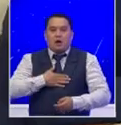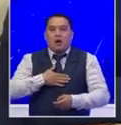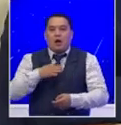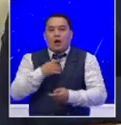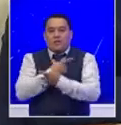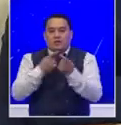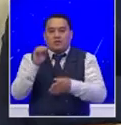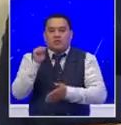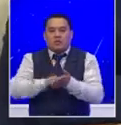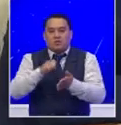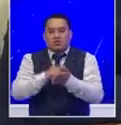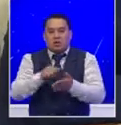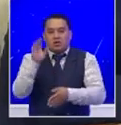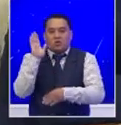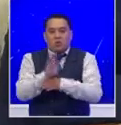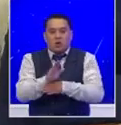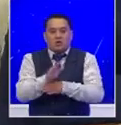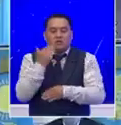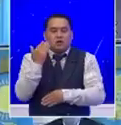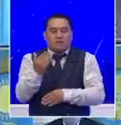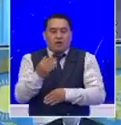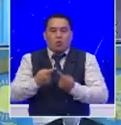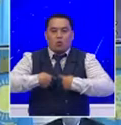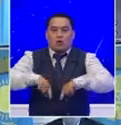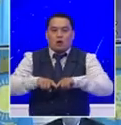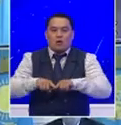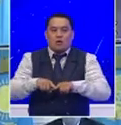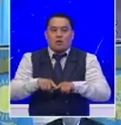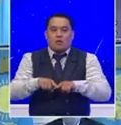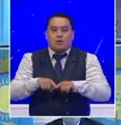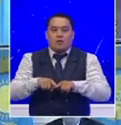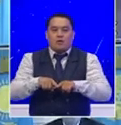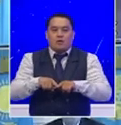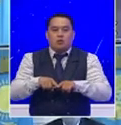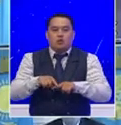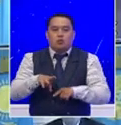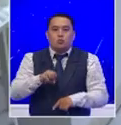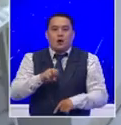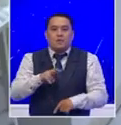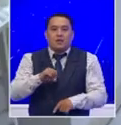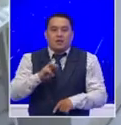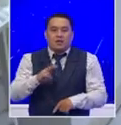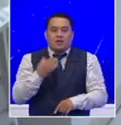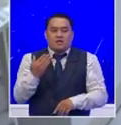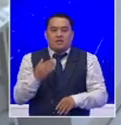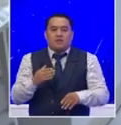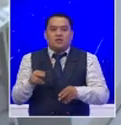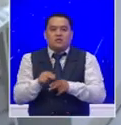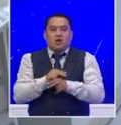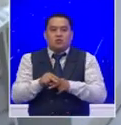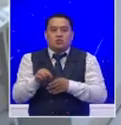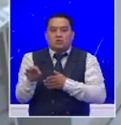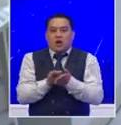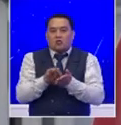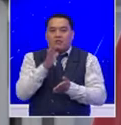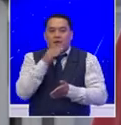замечание руководителю соответствующего ведомства Аскару Жумалиеву. Выпрямлять ситуацию следует в